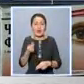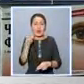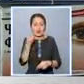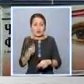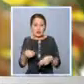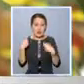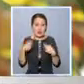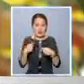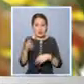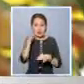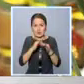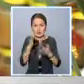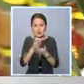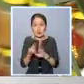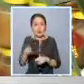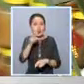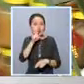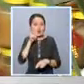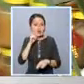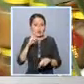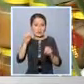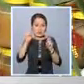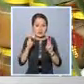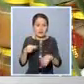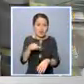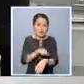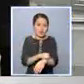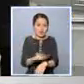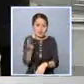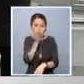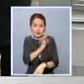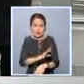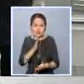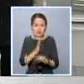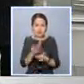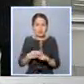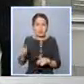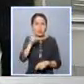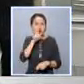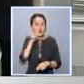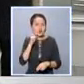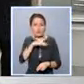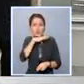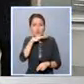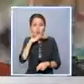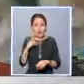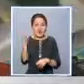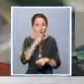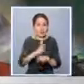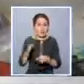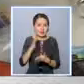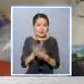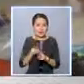дәріханада сатылады, өтімді тауар. Ал кейбір жастар одан крокодил есірткісін жасайтын көрінеді. Уыстап ішіп, жансақтау бөліміне түсіп жатқандар